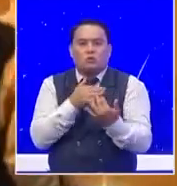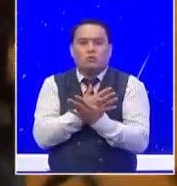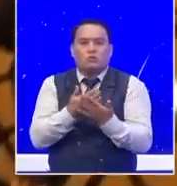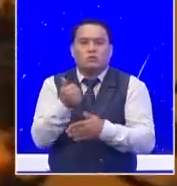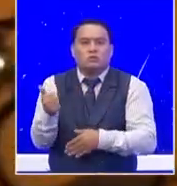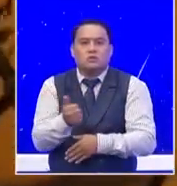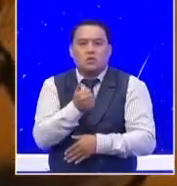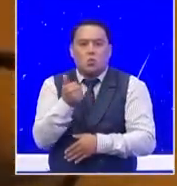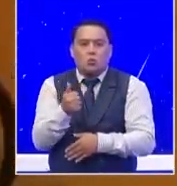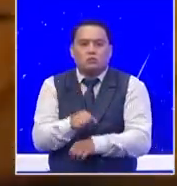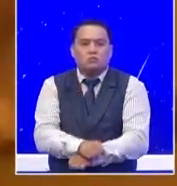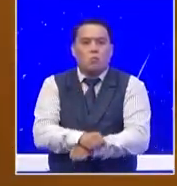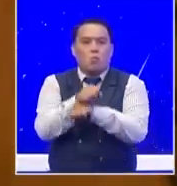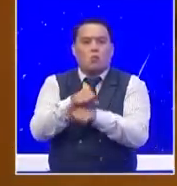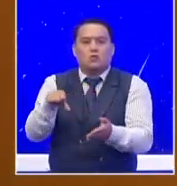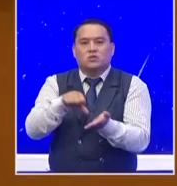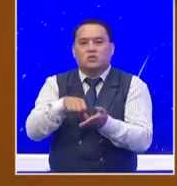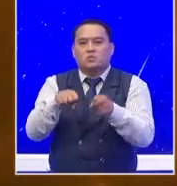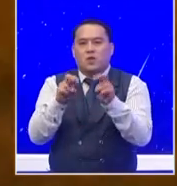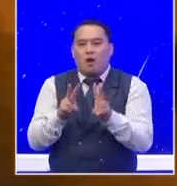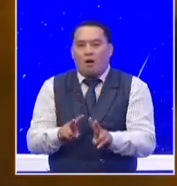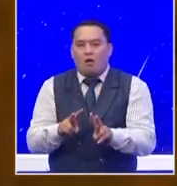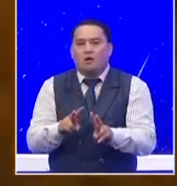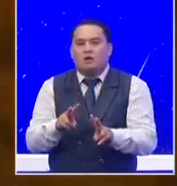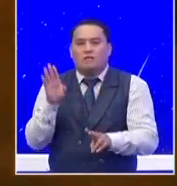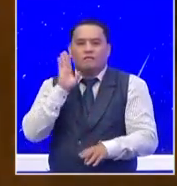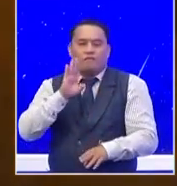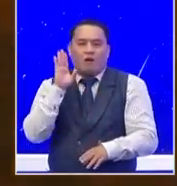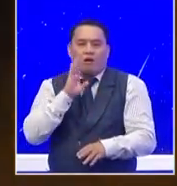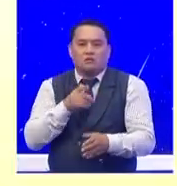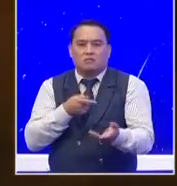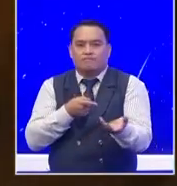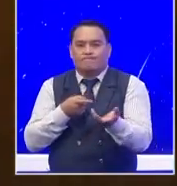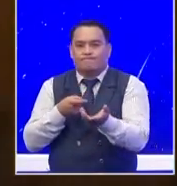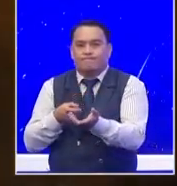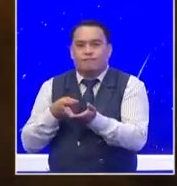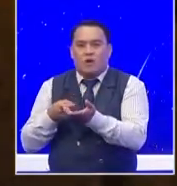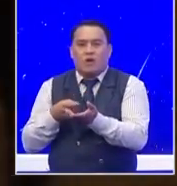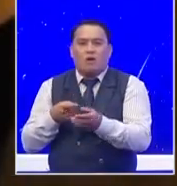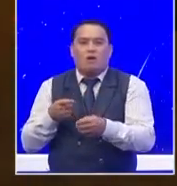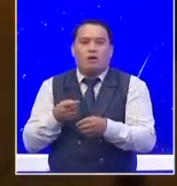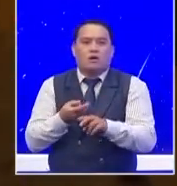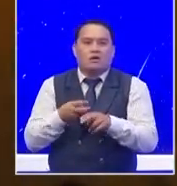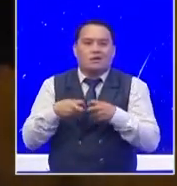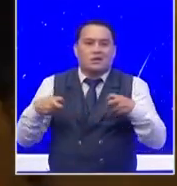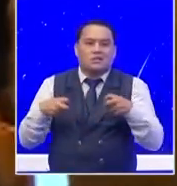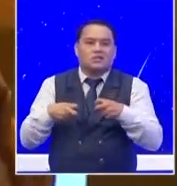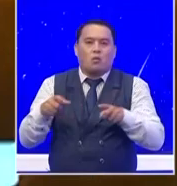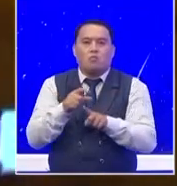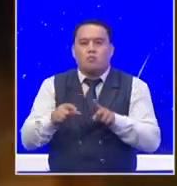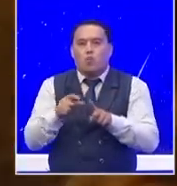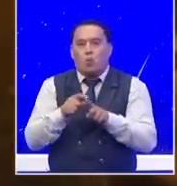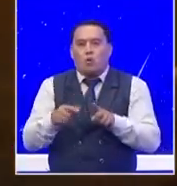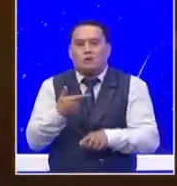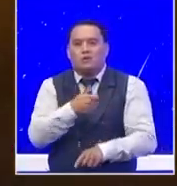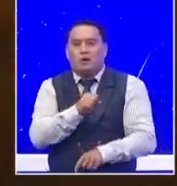Против митингующих были применены спецсредства, в том числе водометы, светошумовые гранаты, резиновые пули и